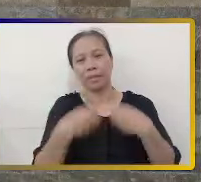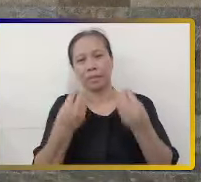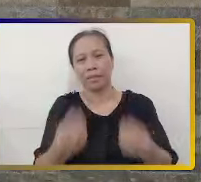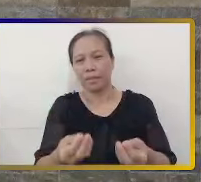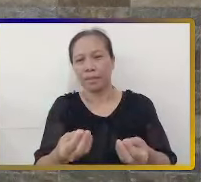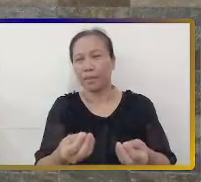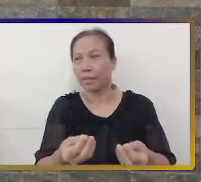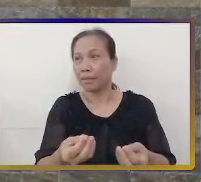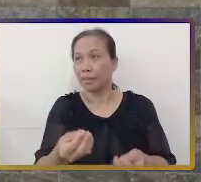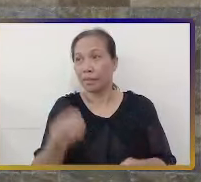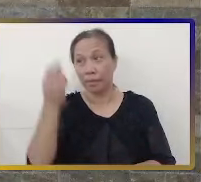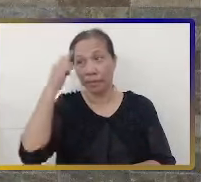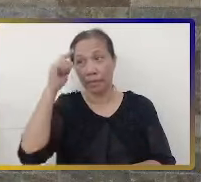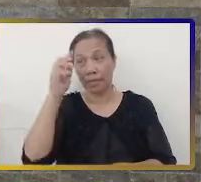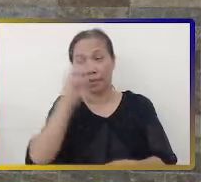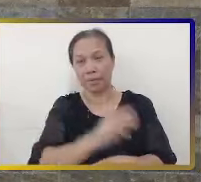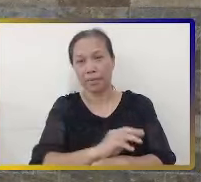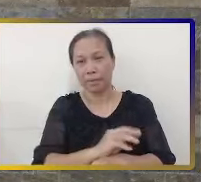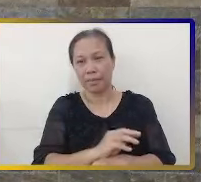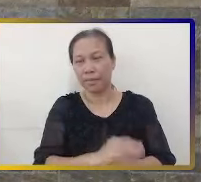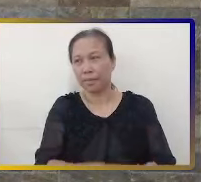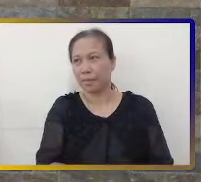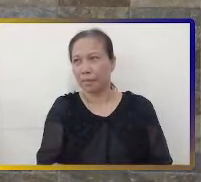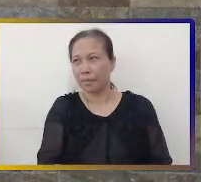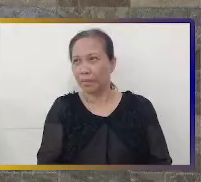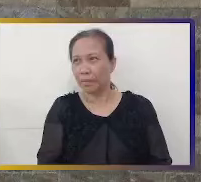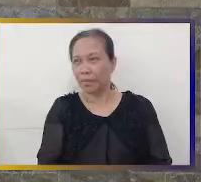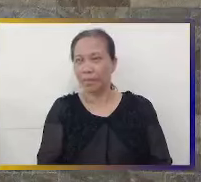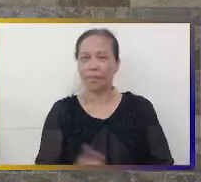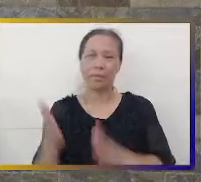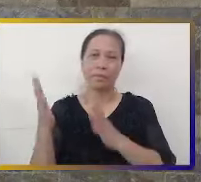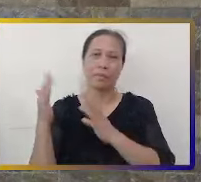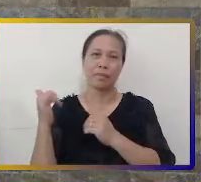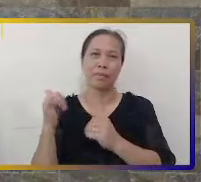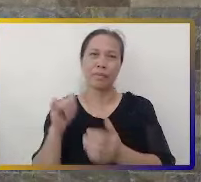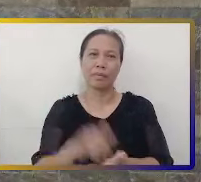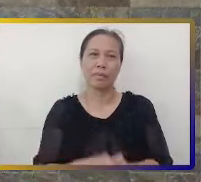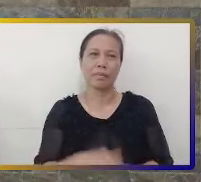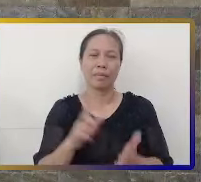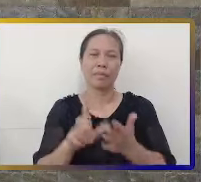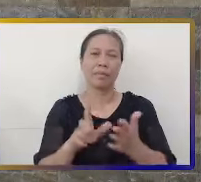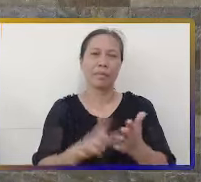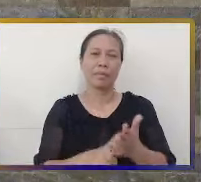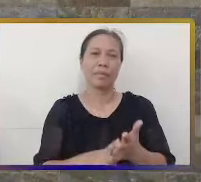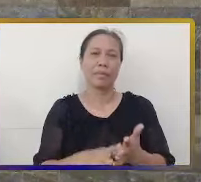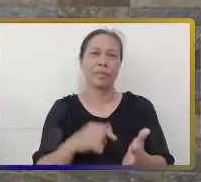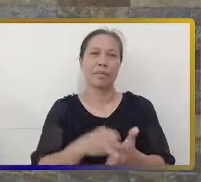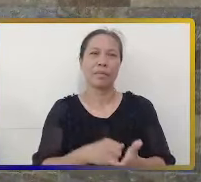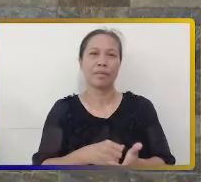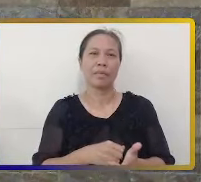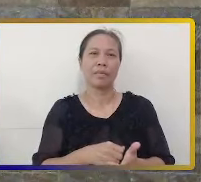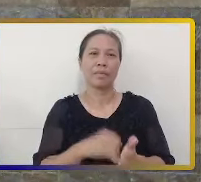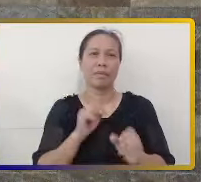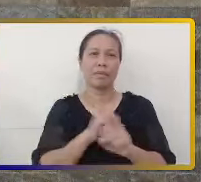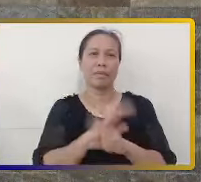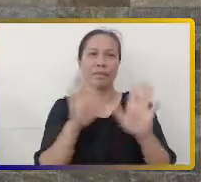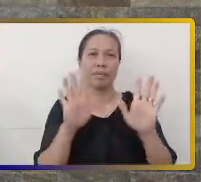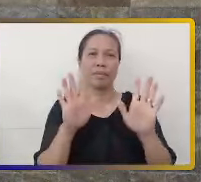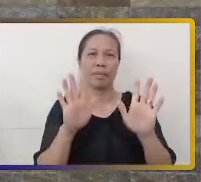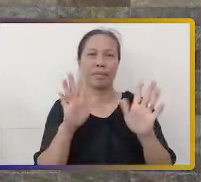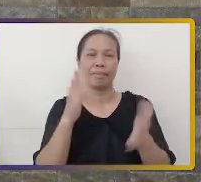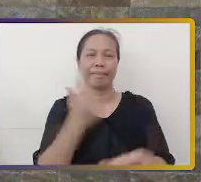the people you see I hope This this this lesson kapatid ay klarado po sa atin